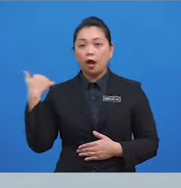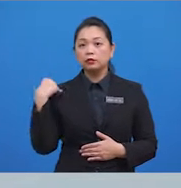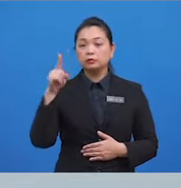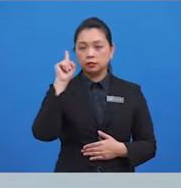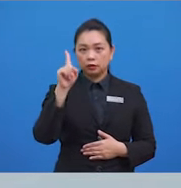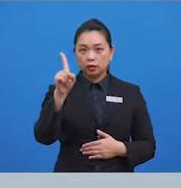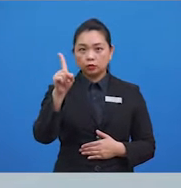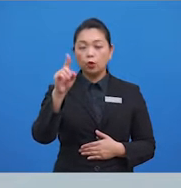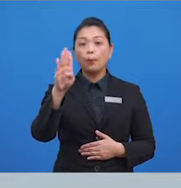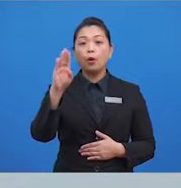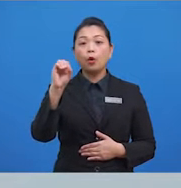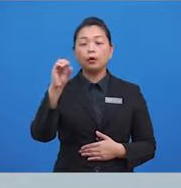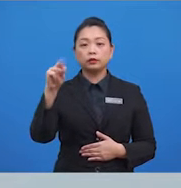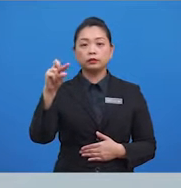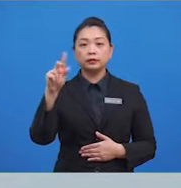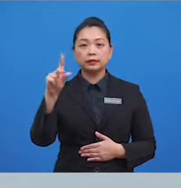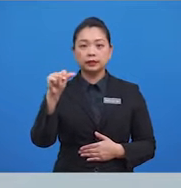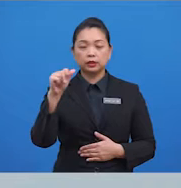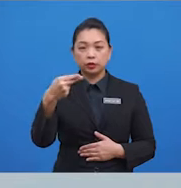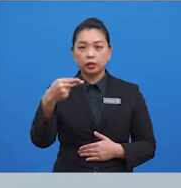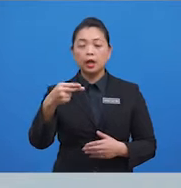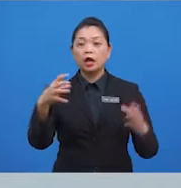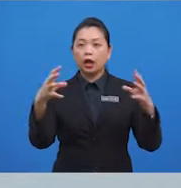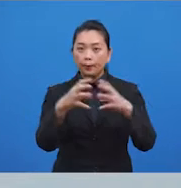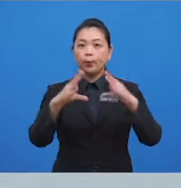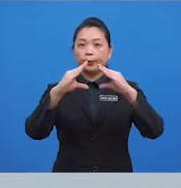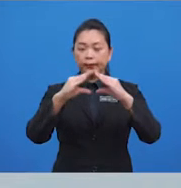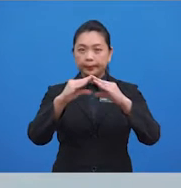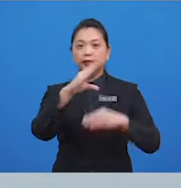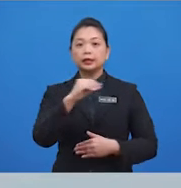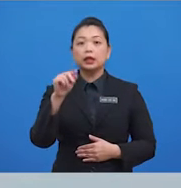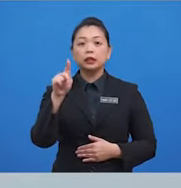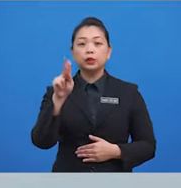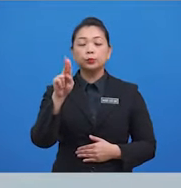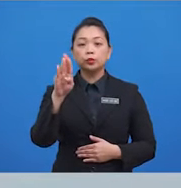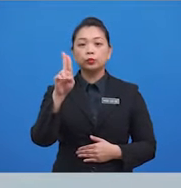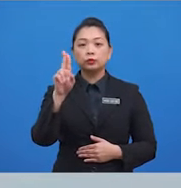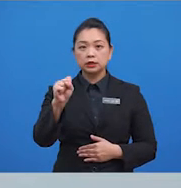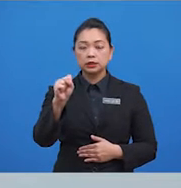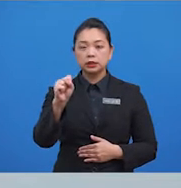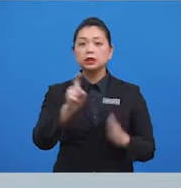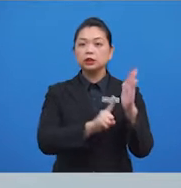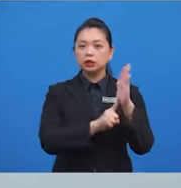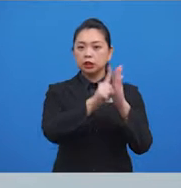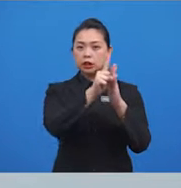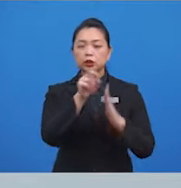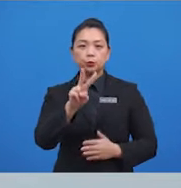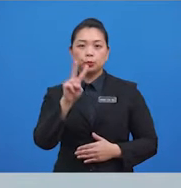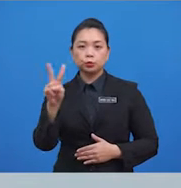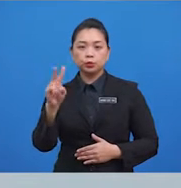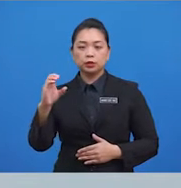Rajah menunjukkan sebuah bongkah gabungan piramid dan kubus. Tinggi bongkah